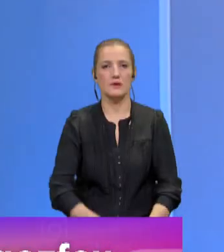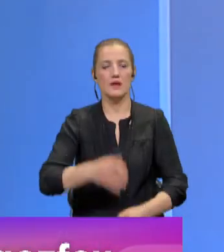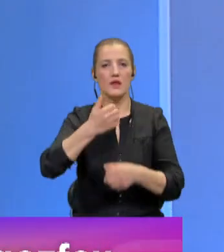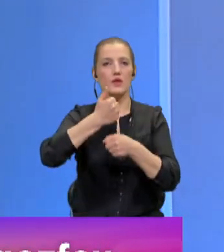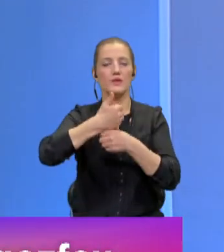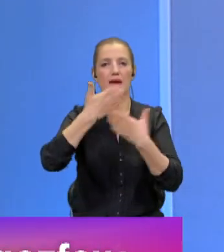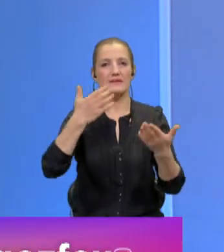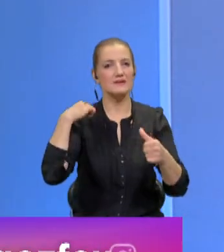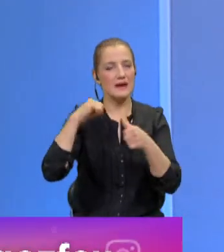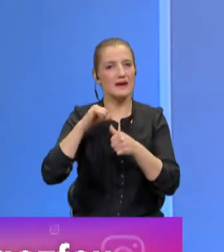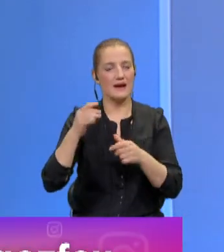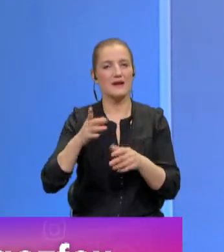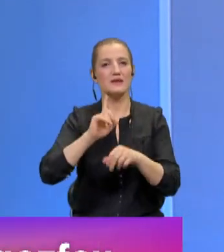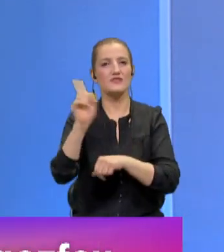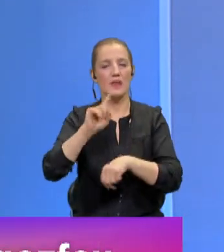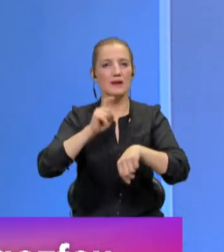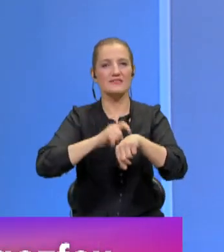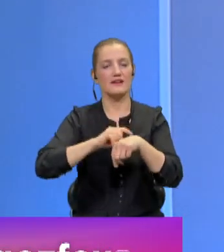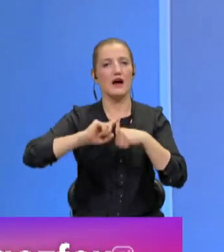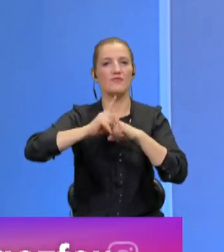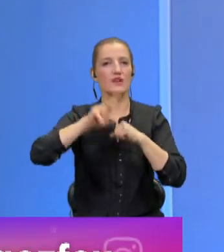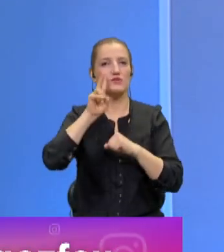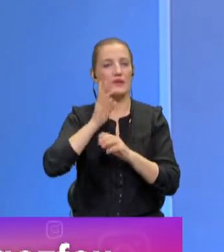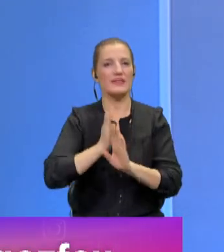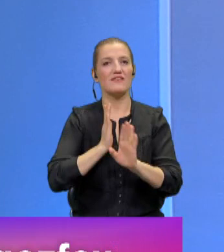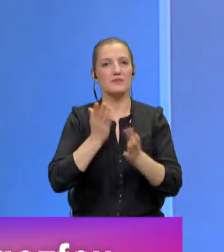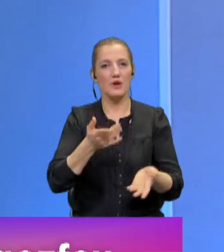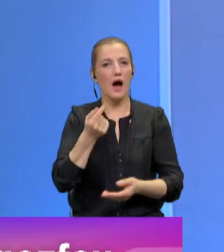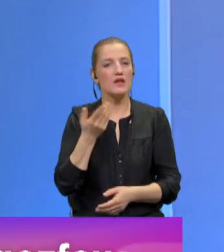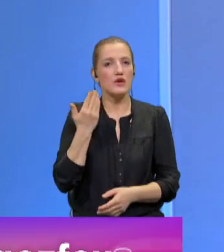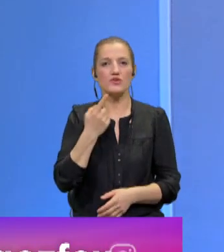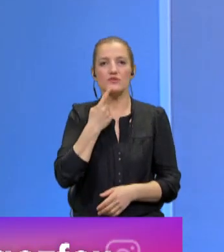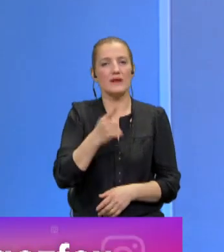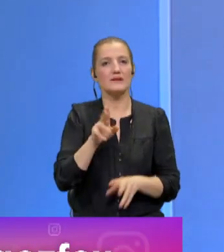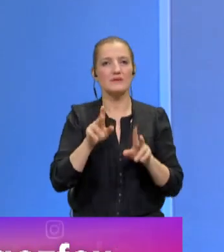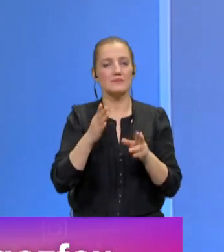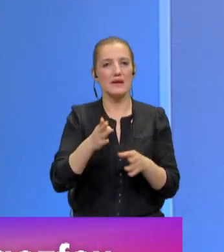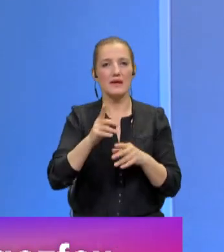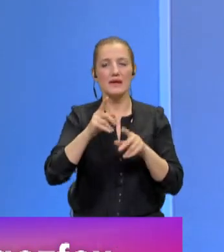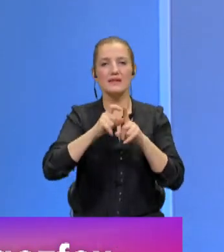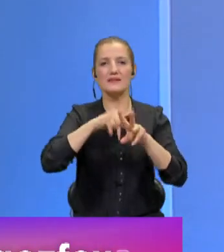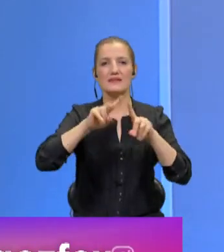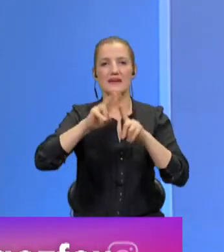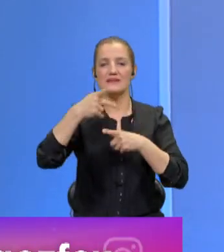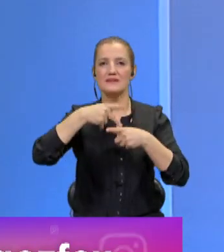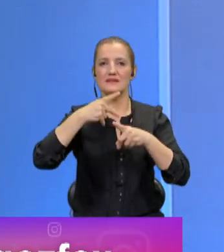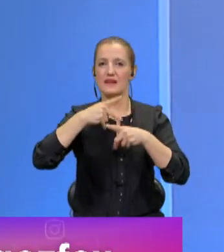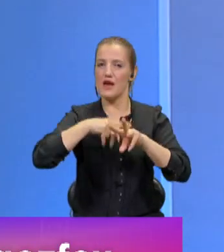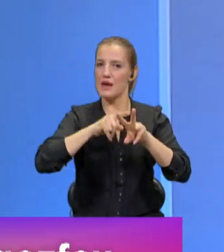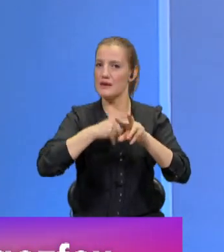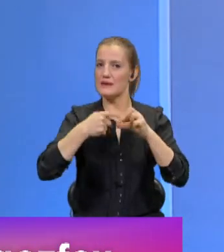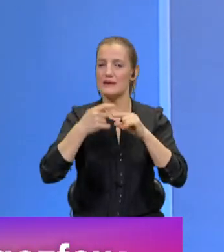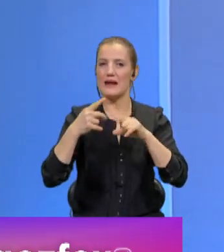günaydın bir kez daha çalar saat hafta sonu devam ediyor ve az önce de söylediğim üzere Deniz abi Deniz Zeyrek de